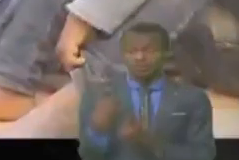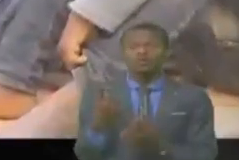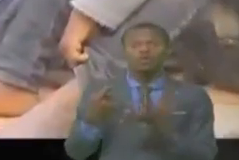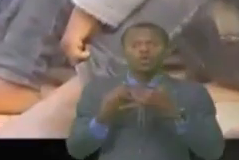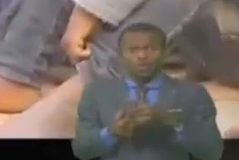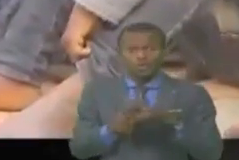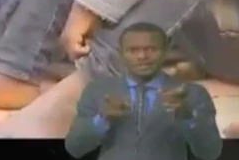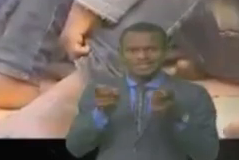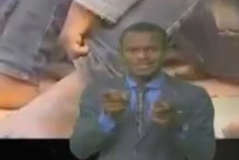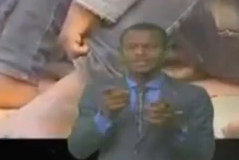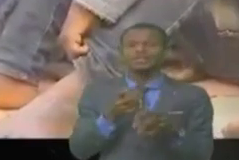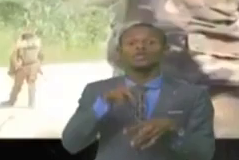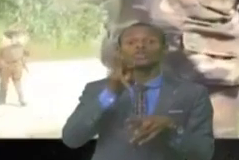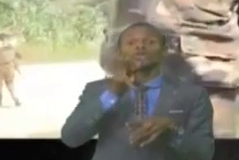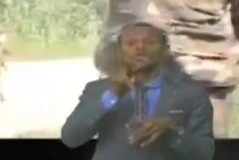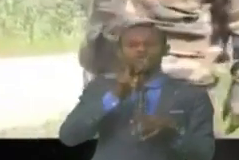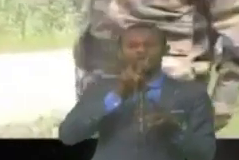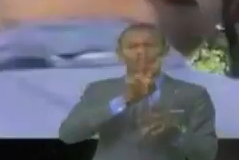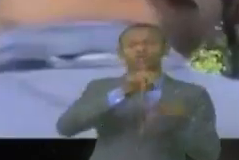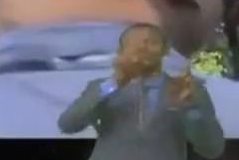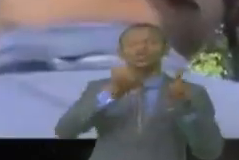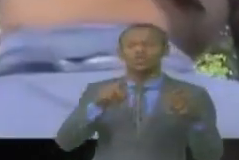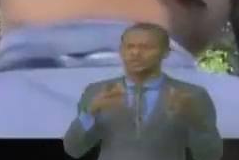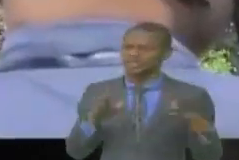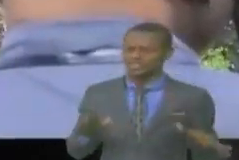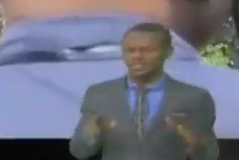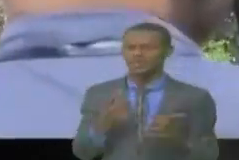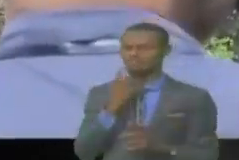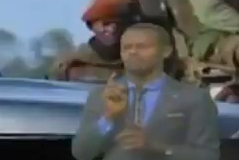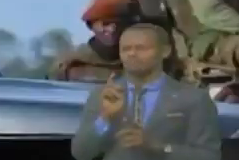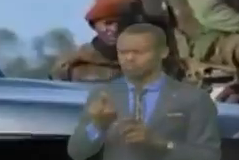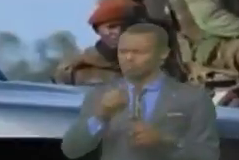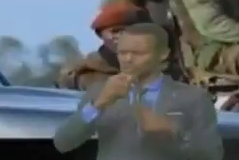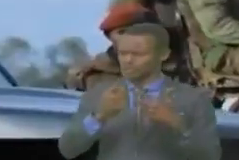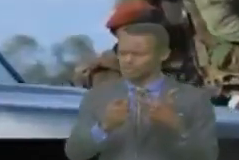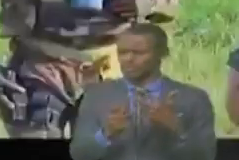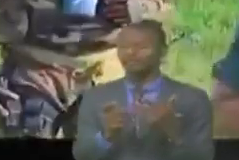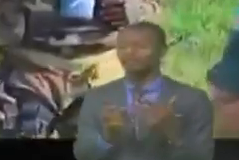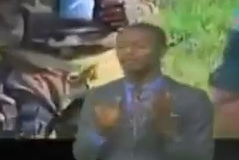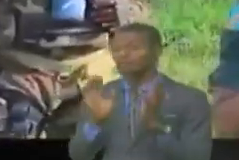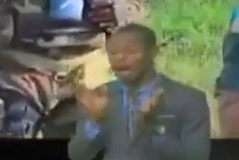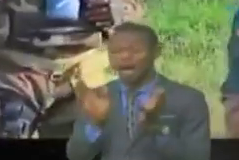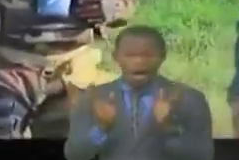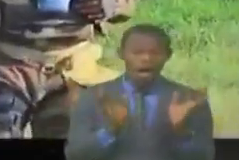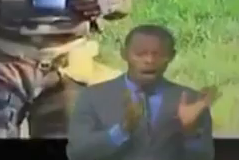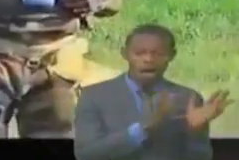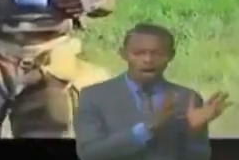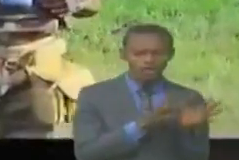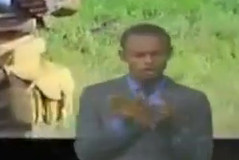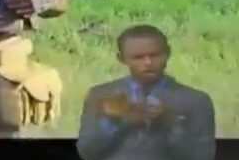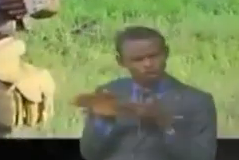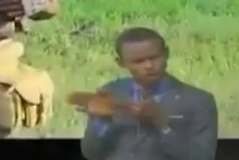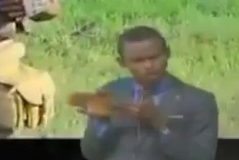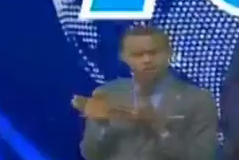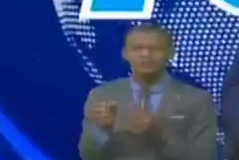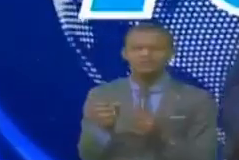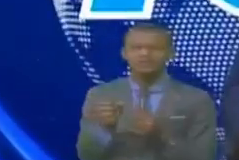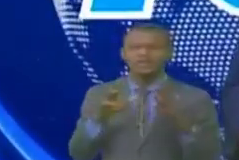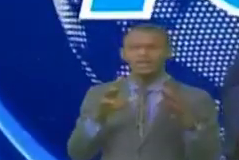2 ans, en suivant à l'esprit et à la lettre l'ordre opérationnel du lieutenant général Luboyan Kachoma